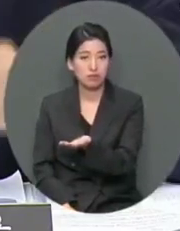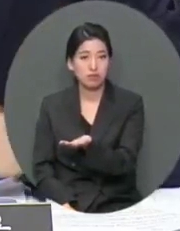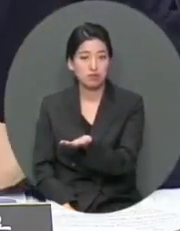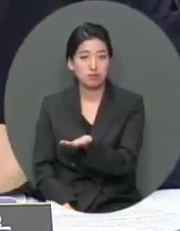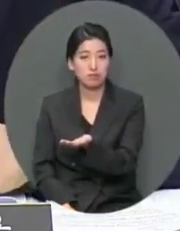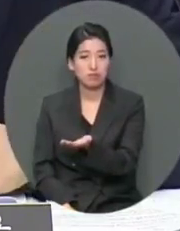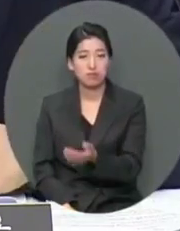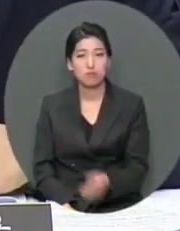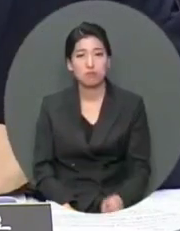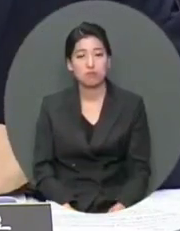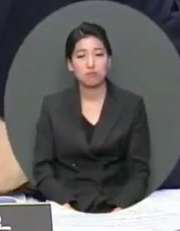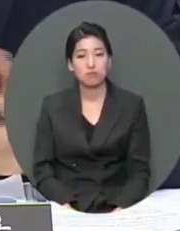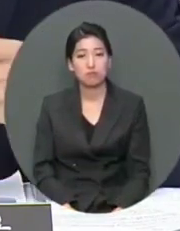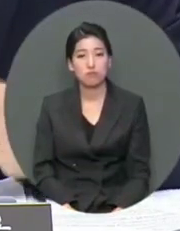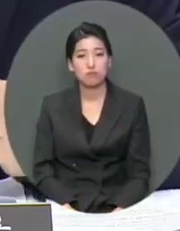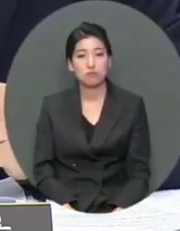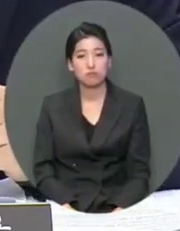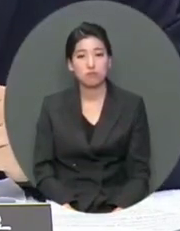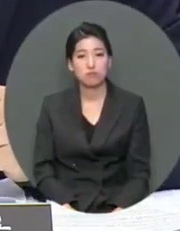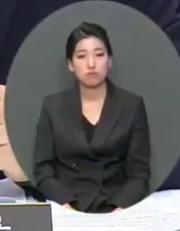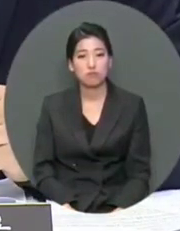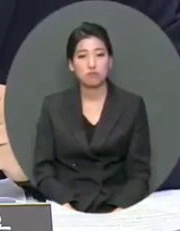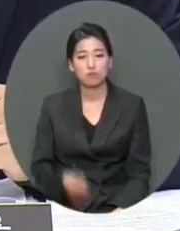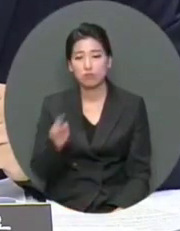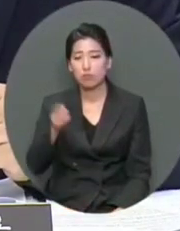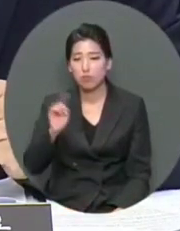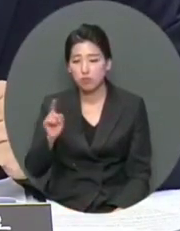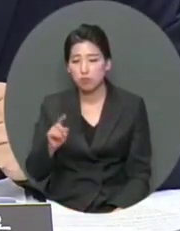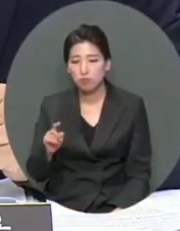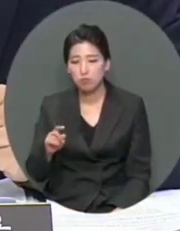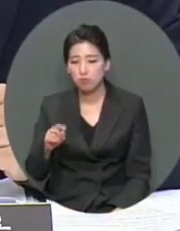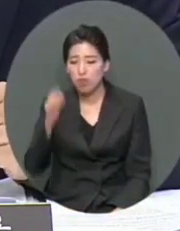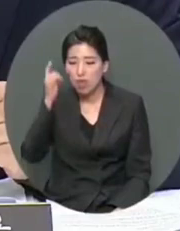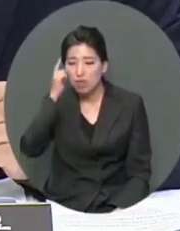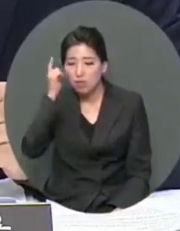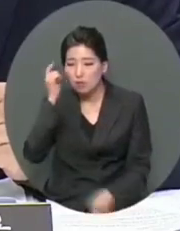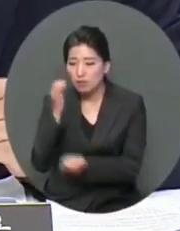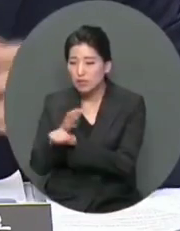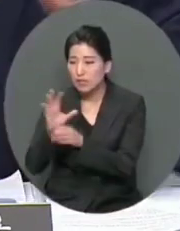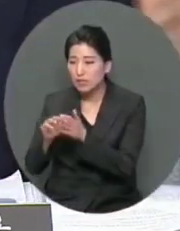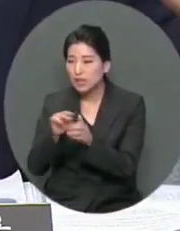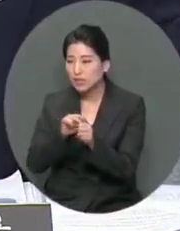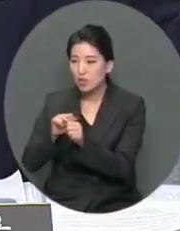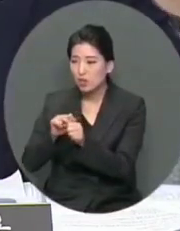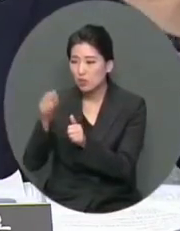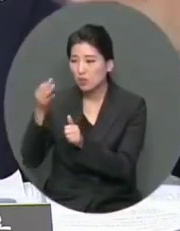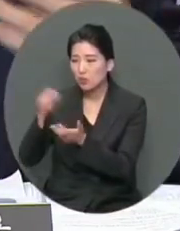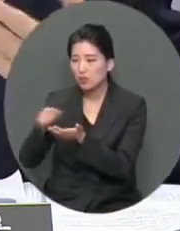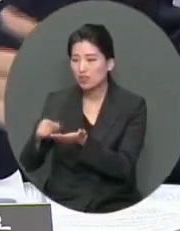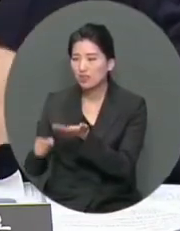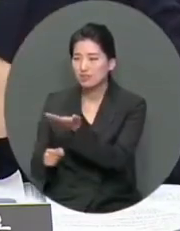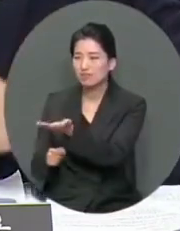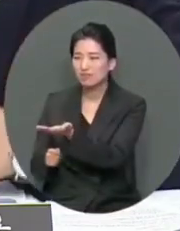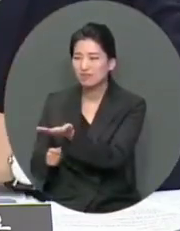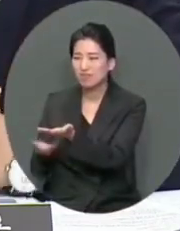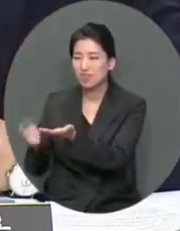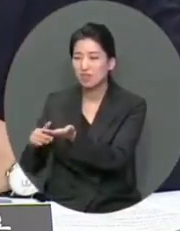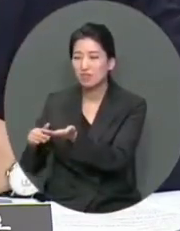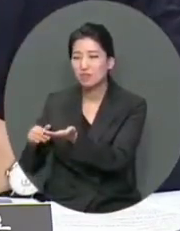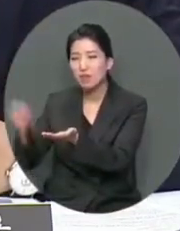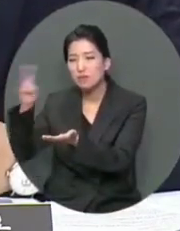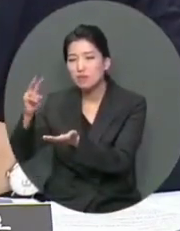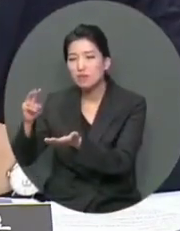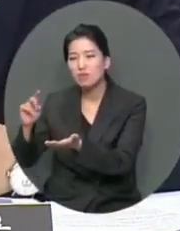우리 핸드폰 살 때 정보 제공 동의에 체크해놓으면 여기저기서 막 장사꾼들이 저희한테